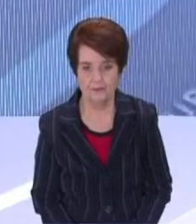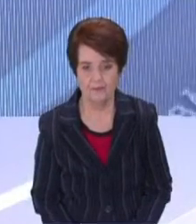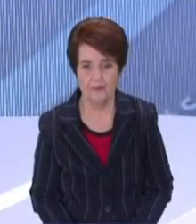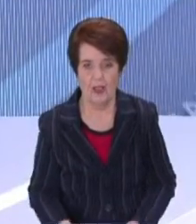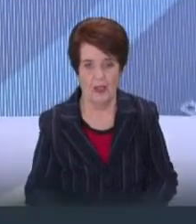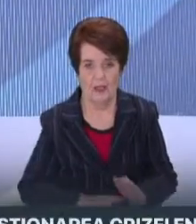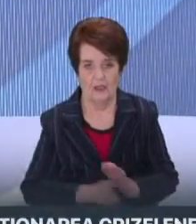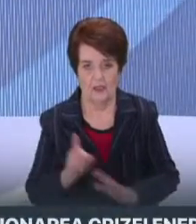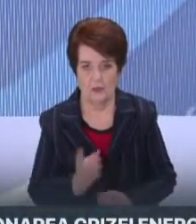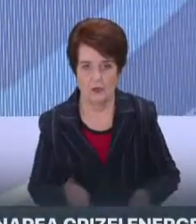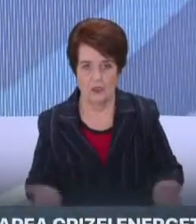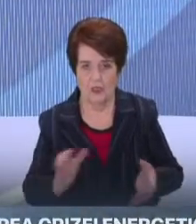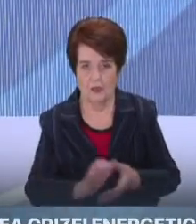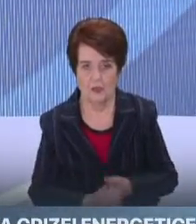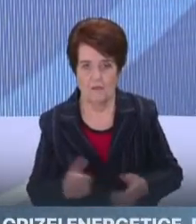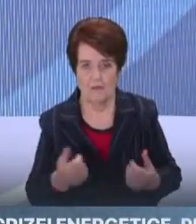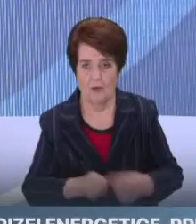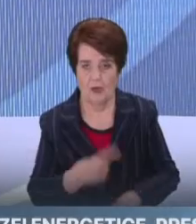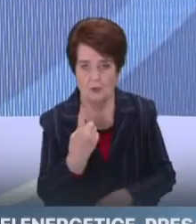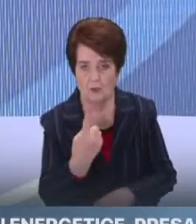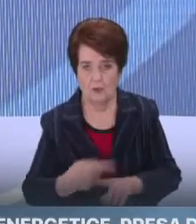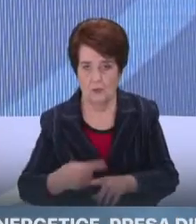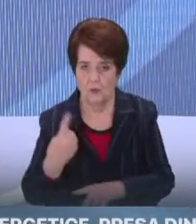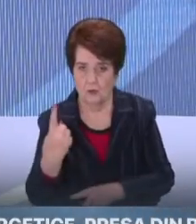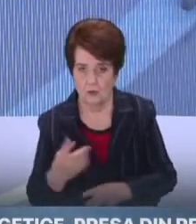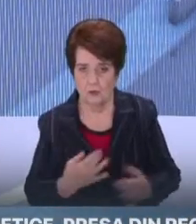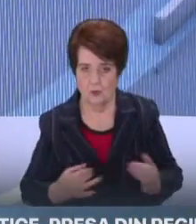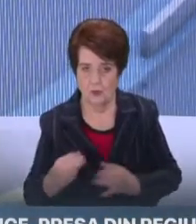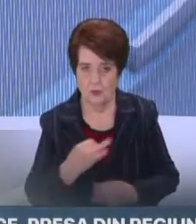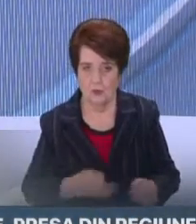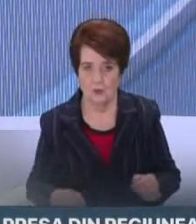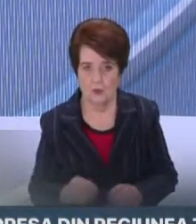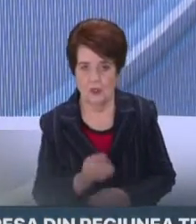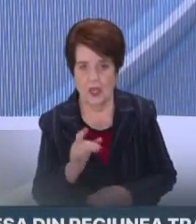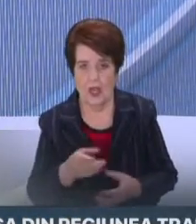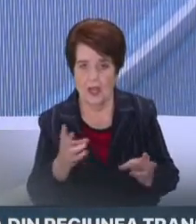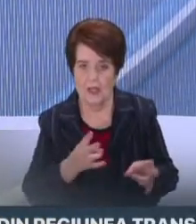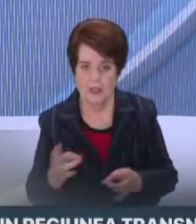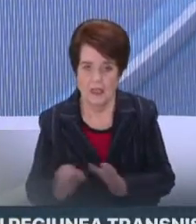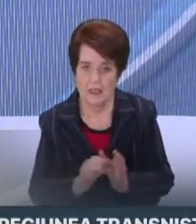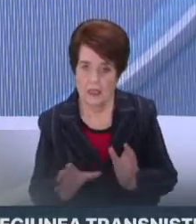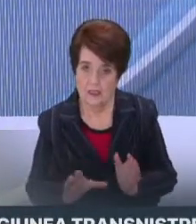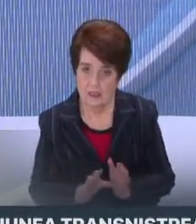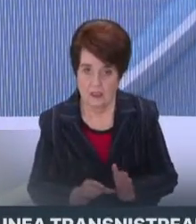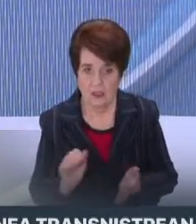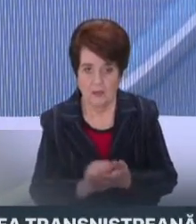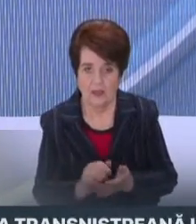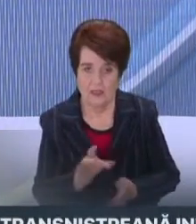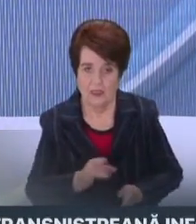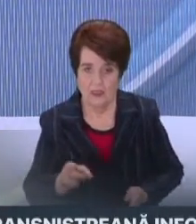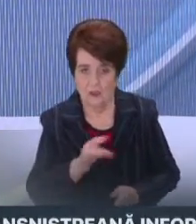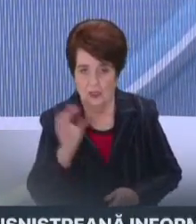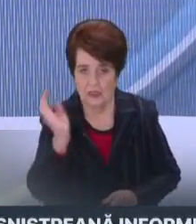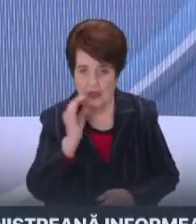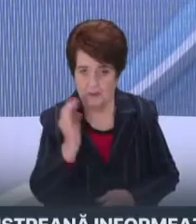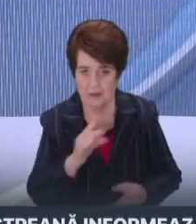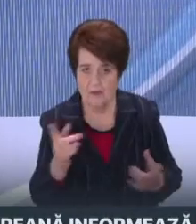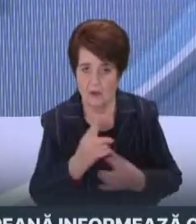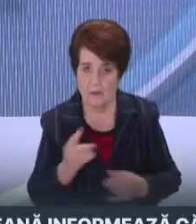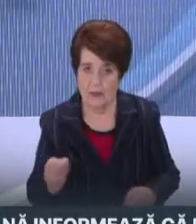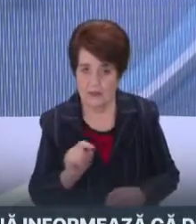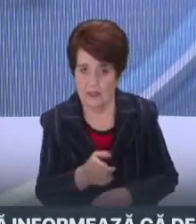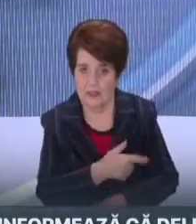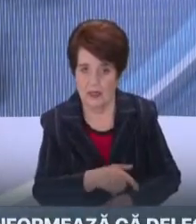A început reuniunea în formatul 1+1 pentru a discuta gestionarea crizei energetice. Presa din regiunea transnistreană informează